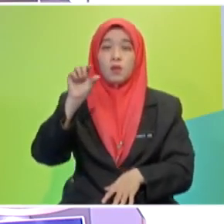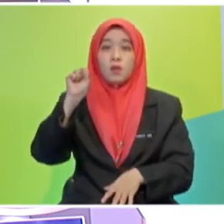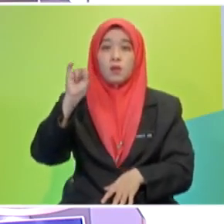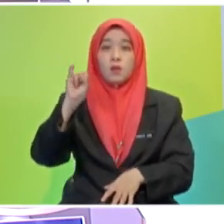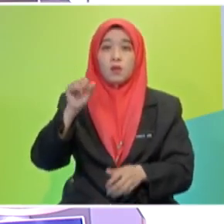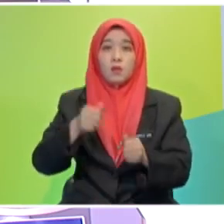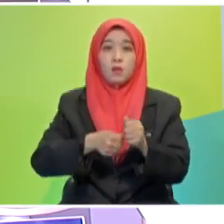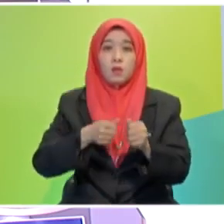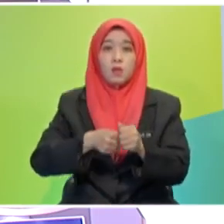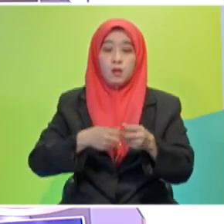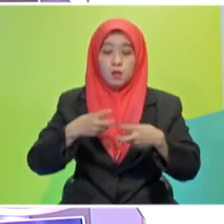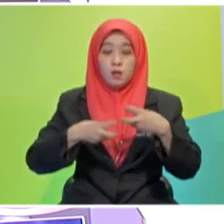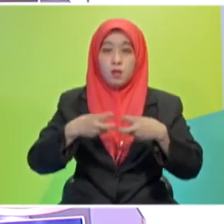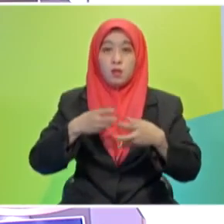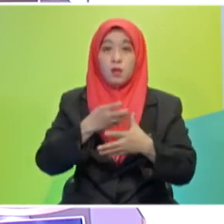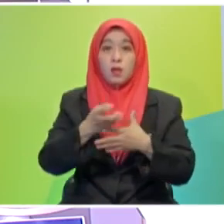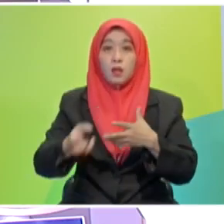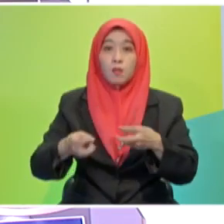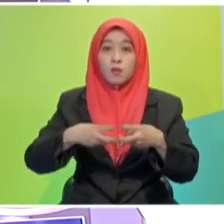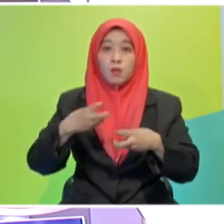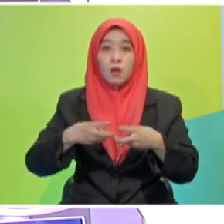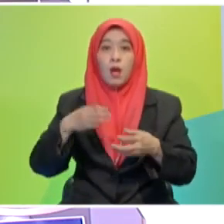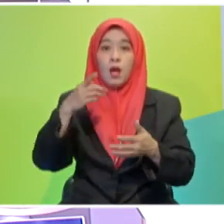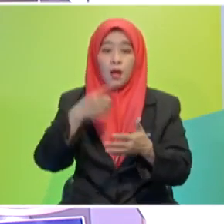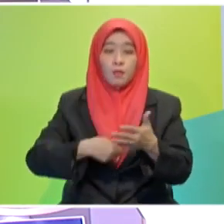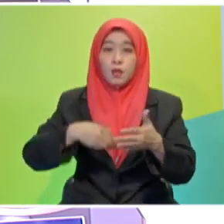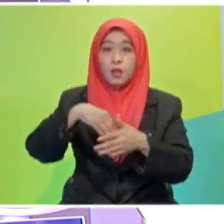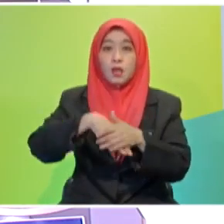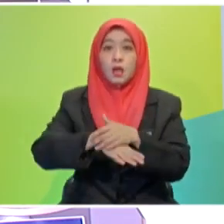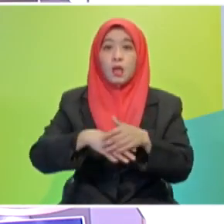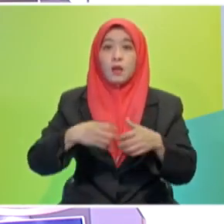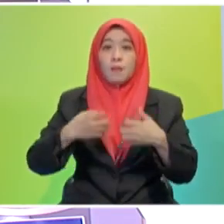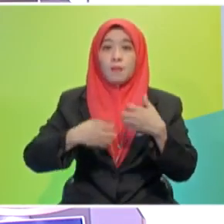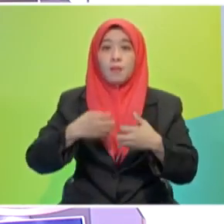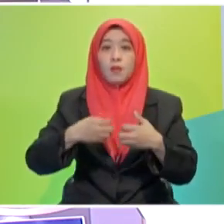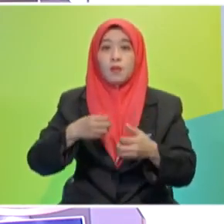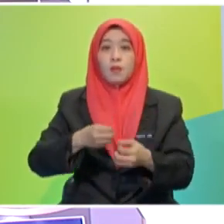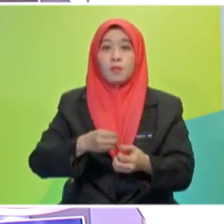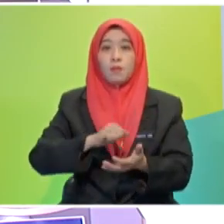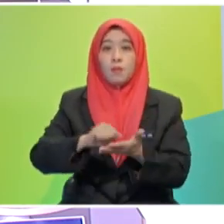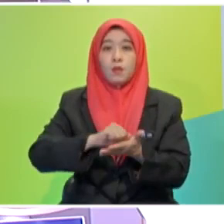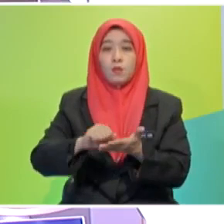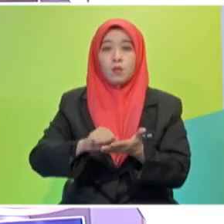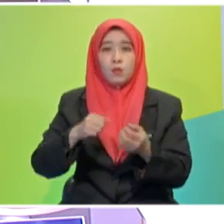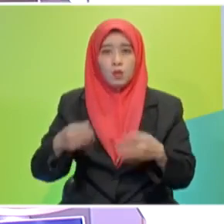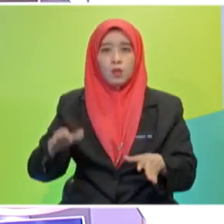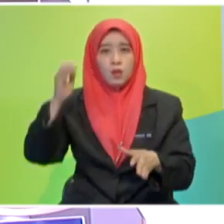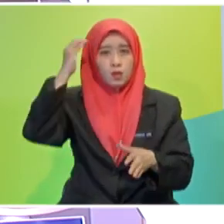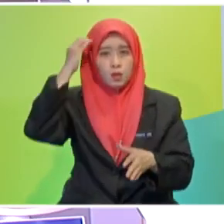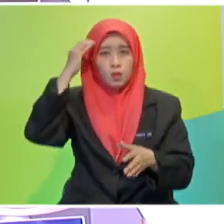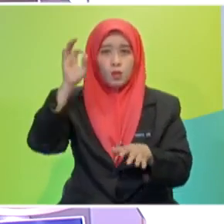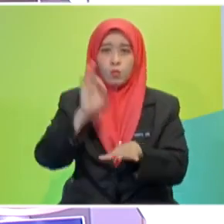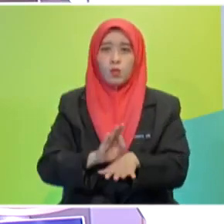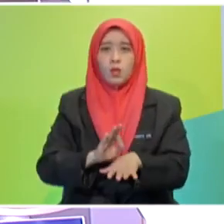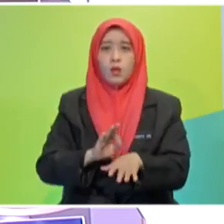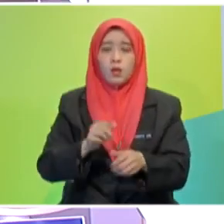pilih perkakasan mesin basuh. Apa yang terdapat dalam mesin basuh tu kita dah tahu setiap fungsi setiap